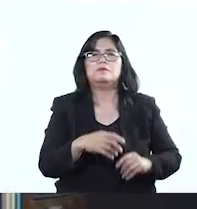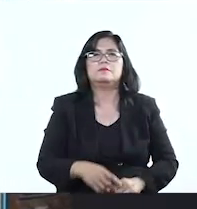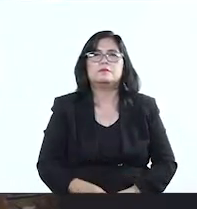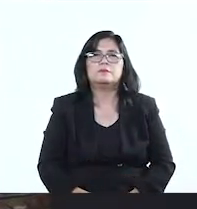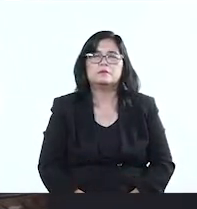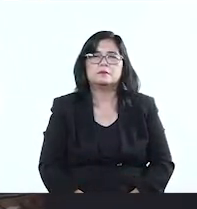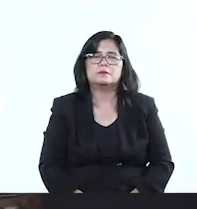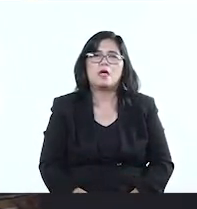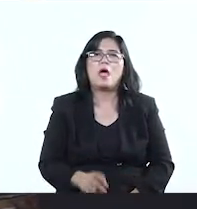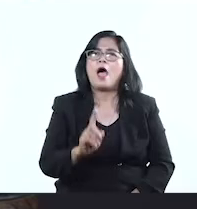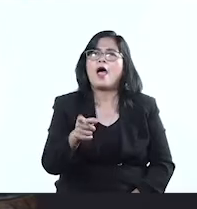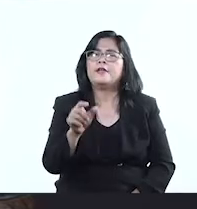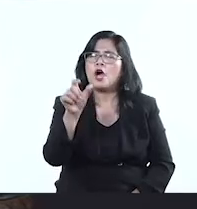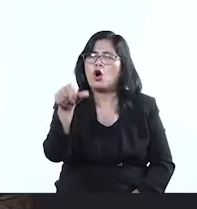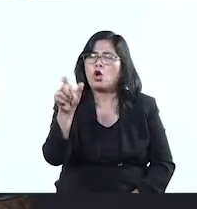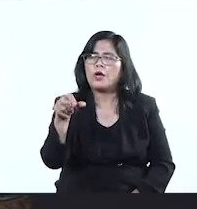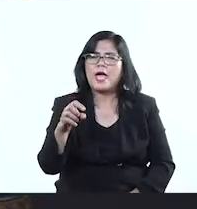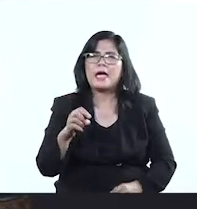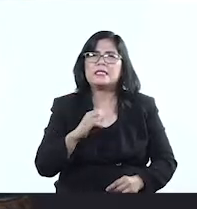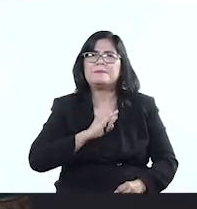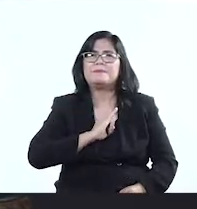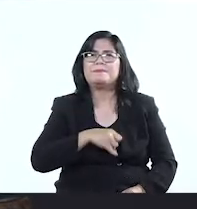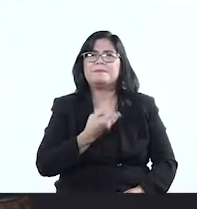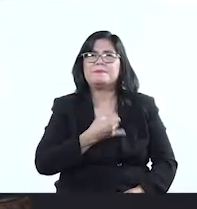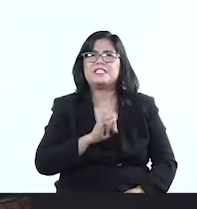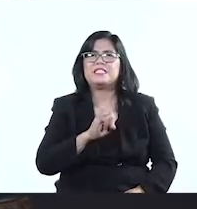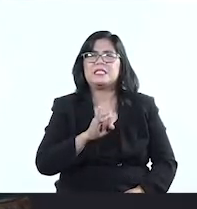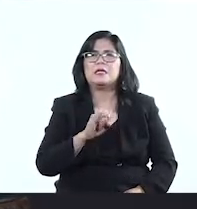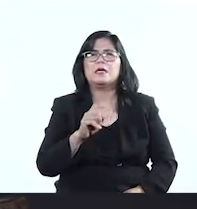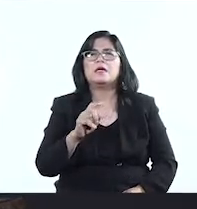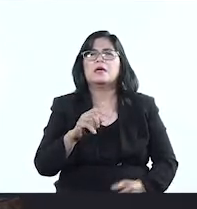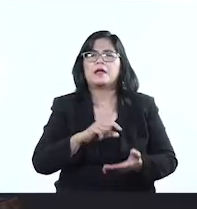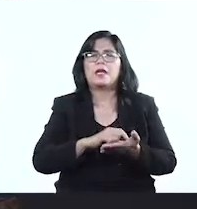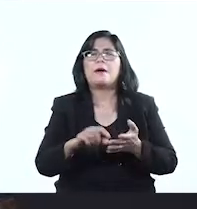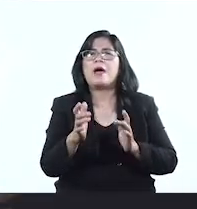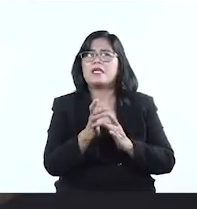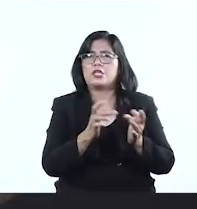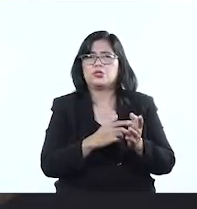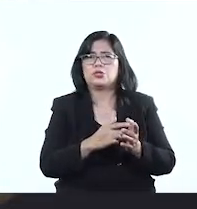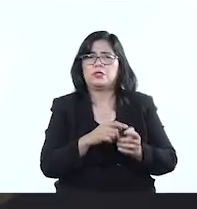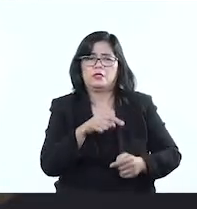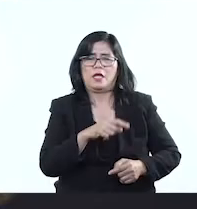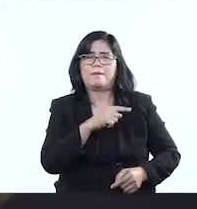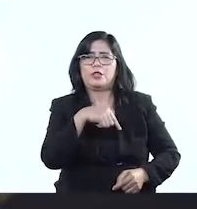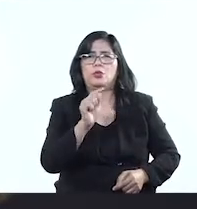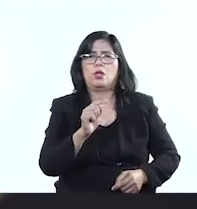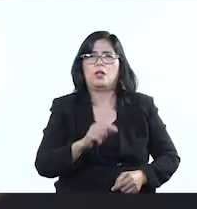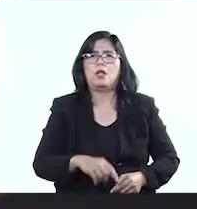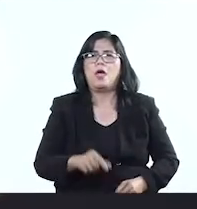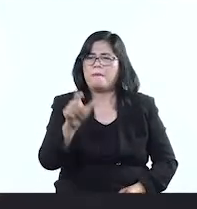memang ada orang yang dibenci karena magis us Hai sekali lagi hai manusia menilai kulit